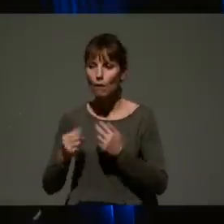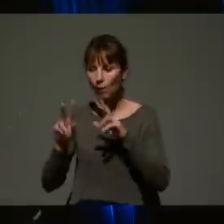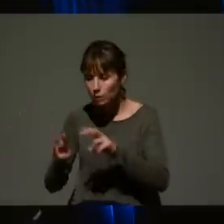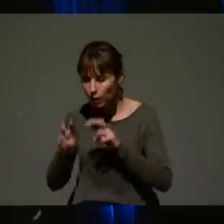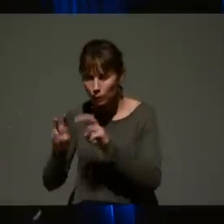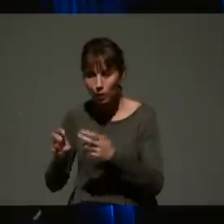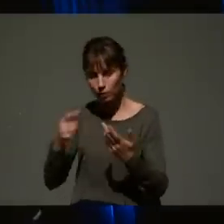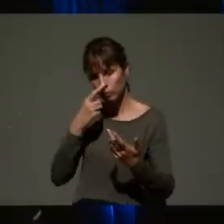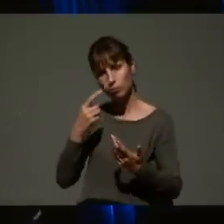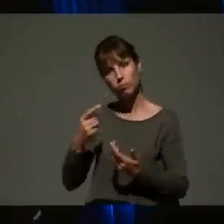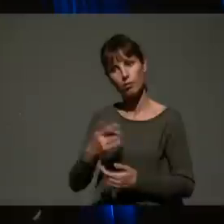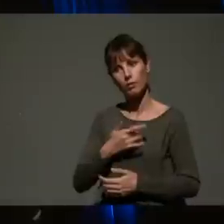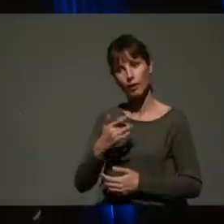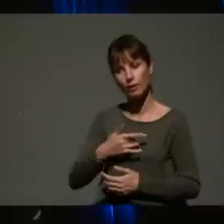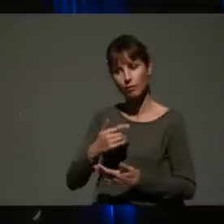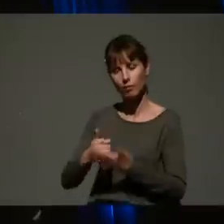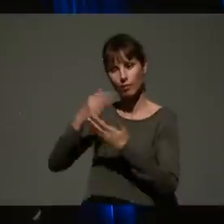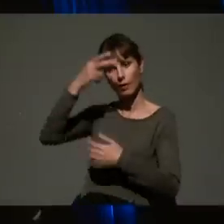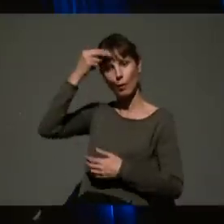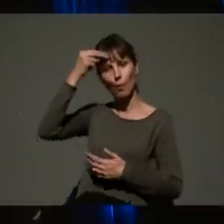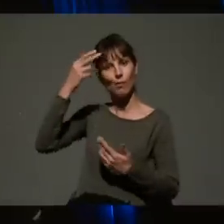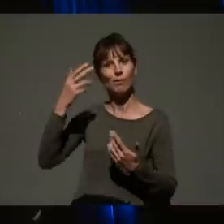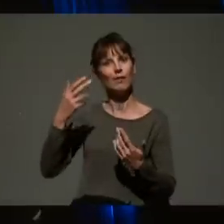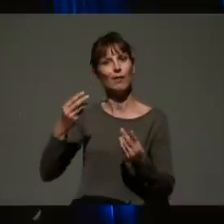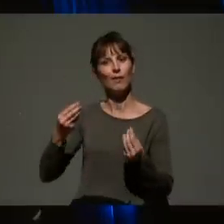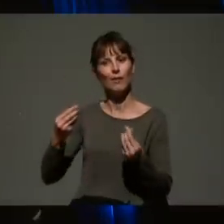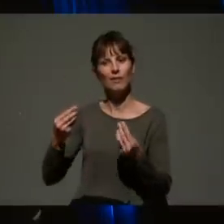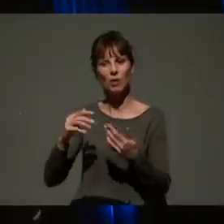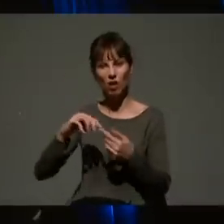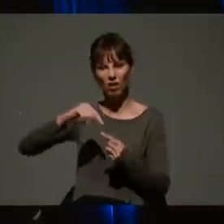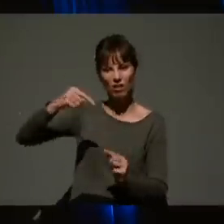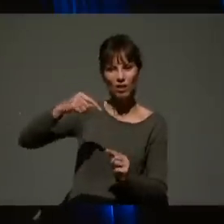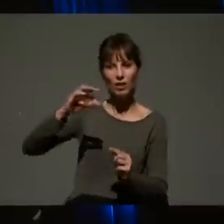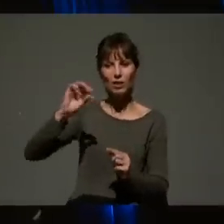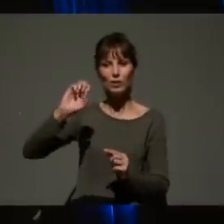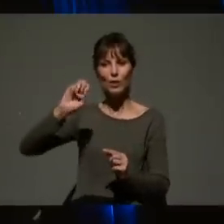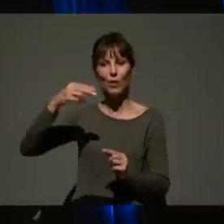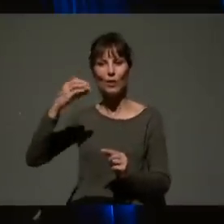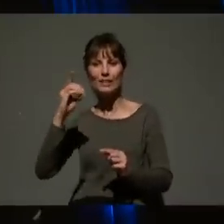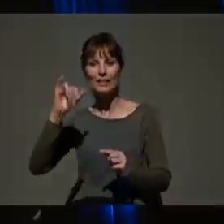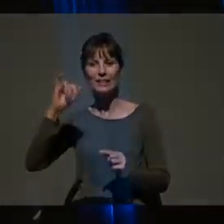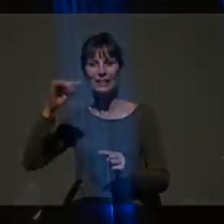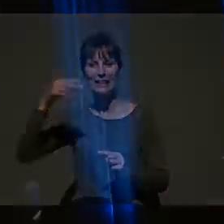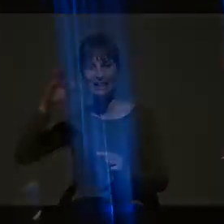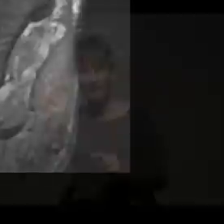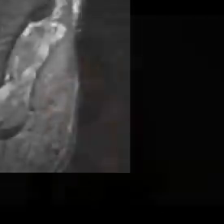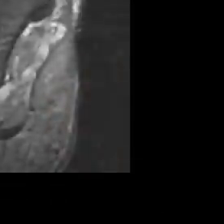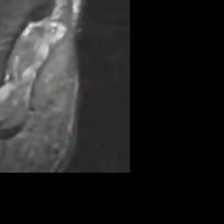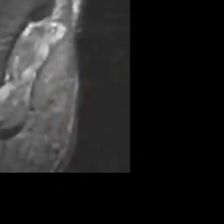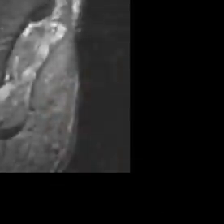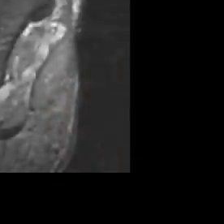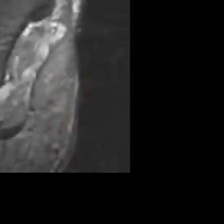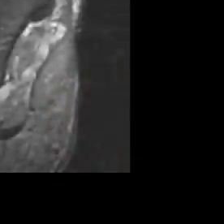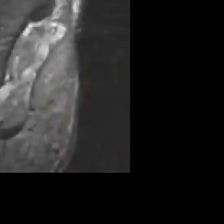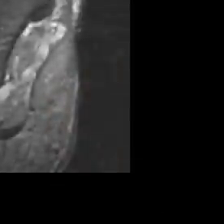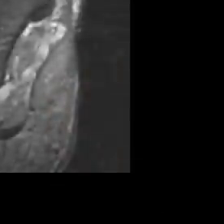même si on n'arrive pas à tout traiter, mais de comprendre ce que sont les tendinites, les tendinopathies. Ici, vous avez un très bon nodule sur un tendon d'Achille, d'un